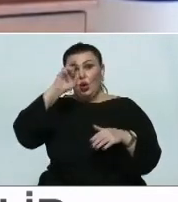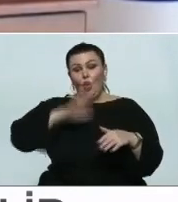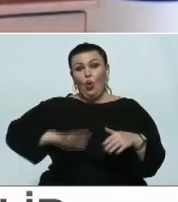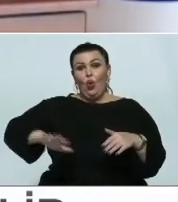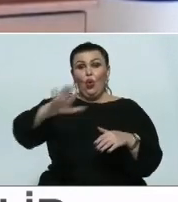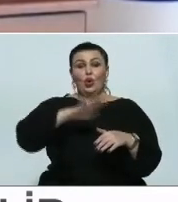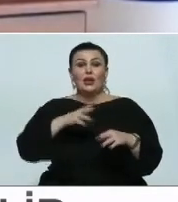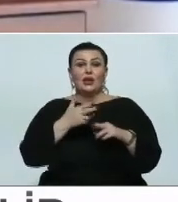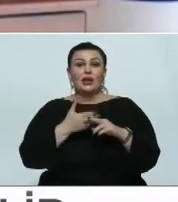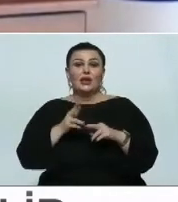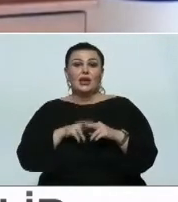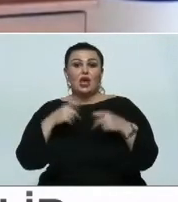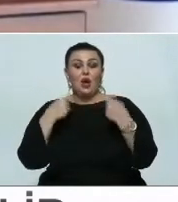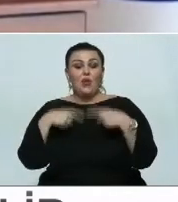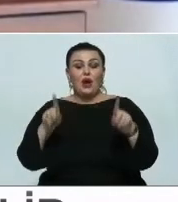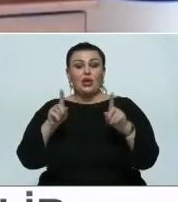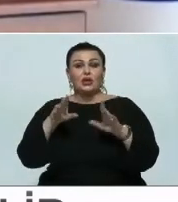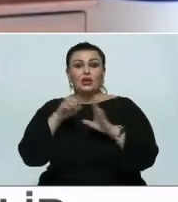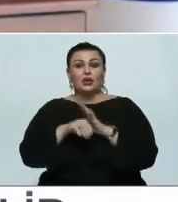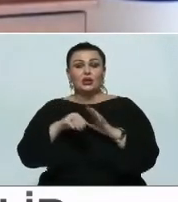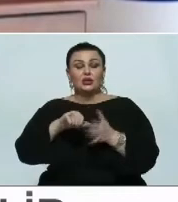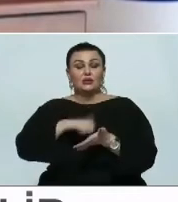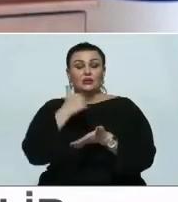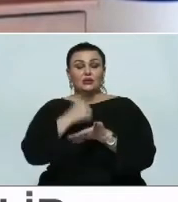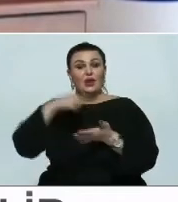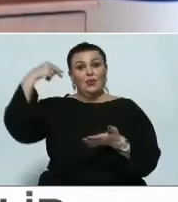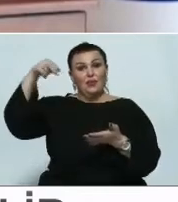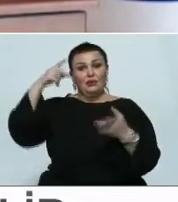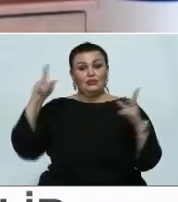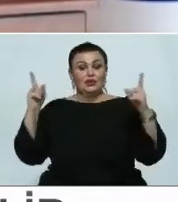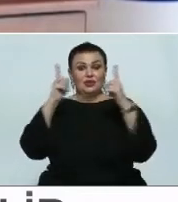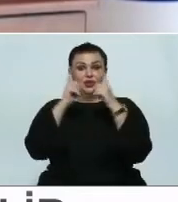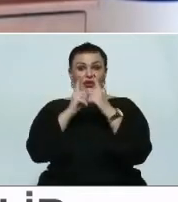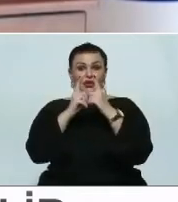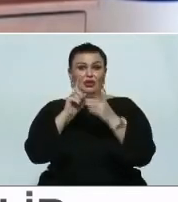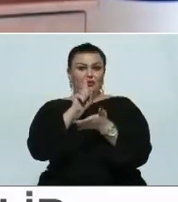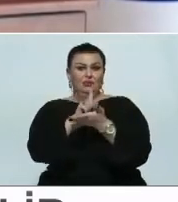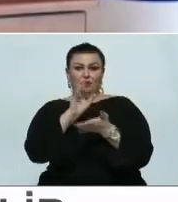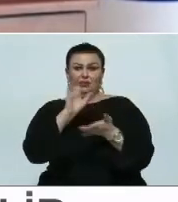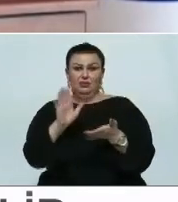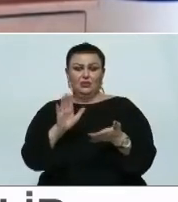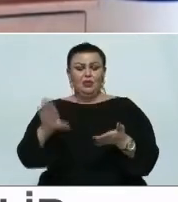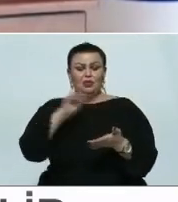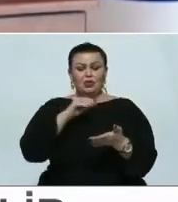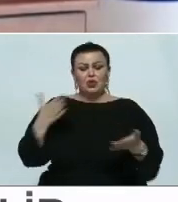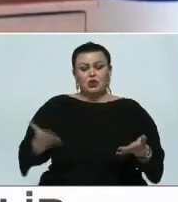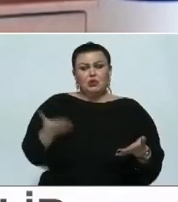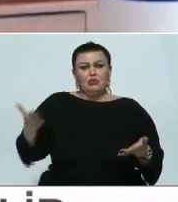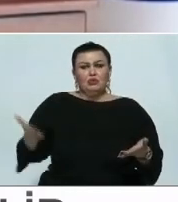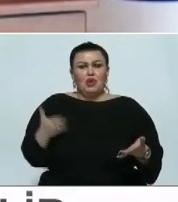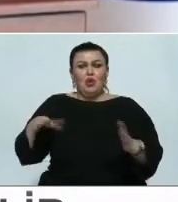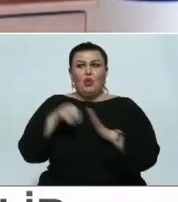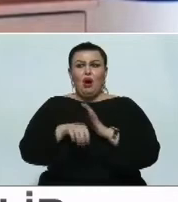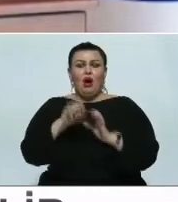bunlar için başkanlarımızın birbirini ziyaret etmesine de gerek kalmıyor. Her şey doğal yolla da